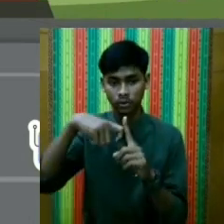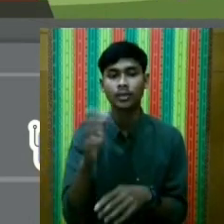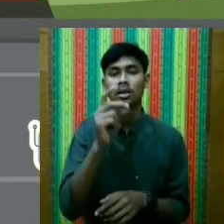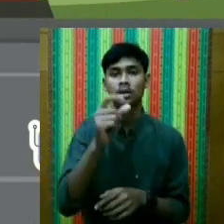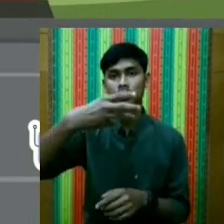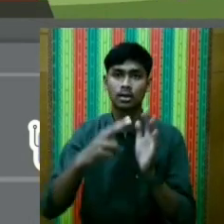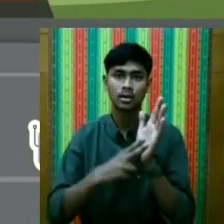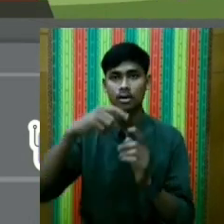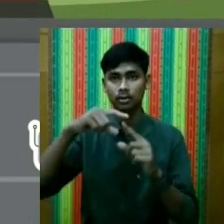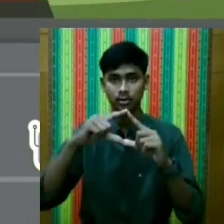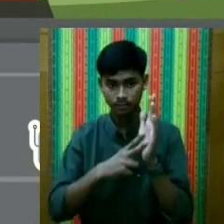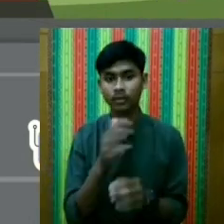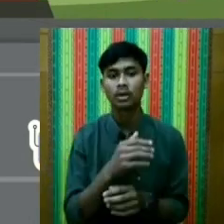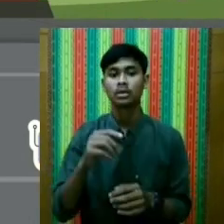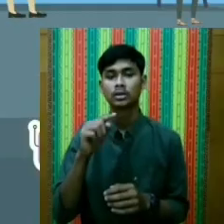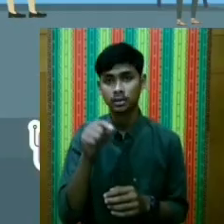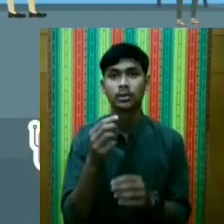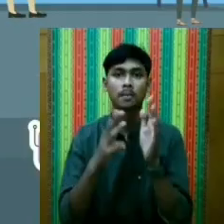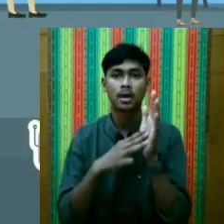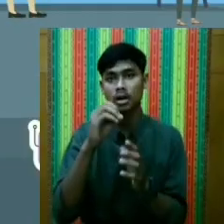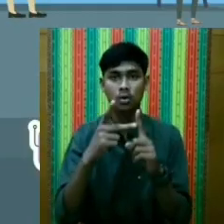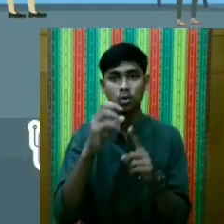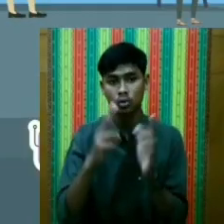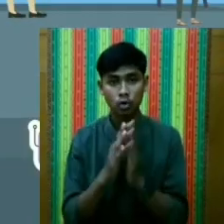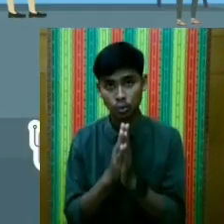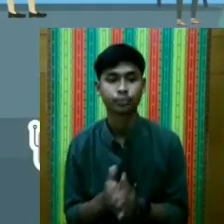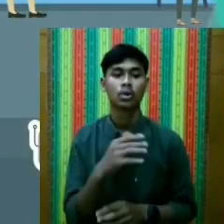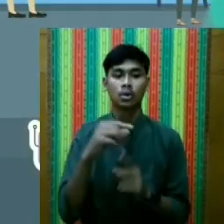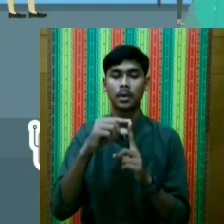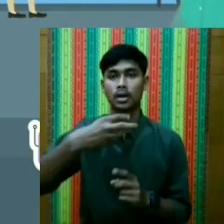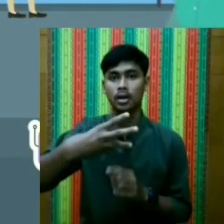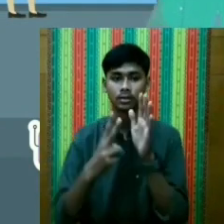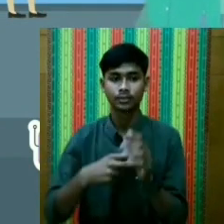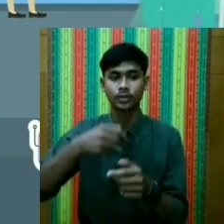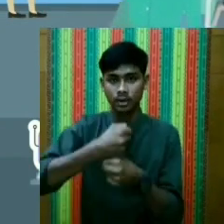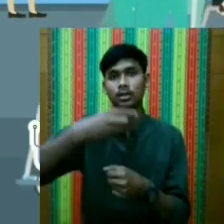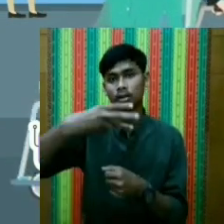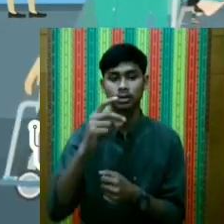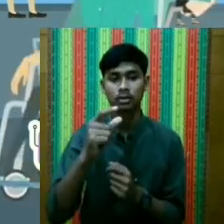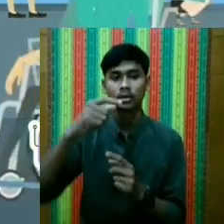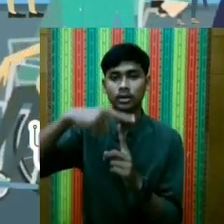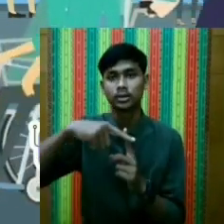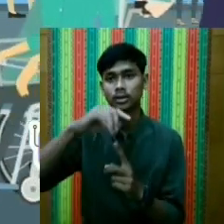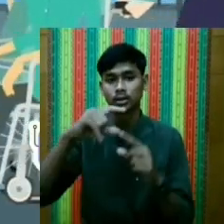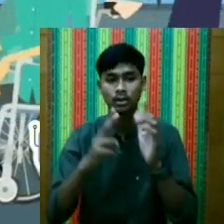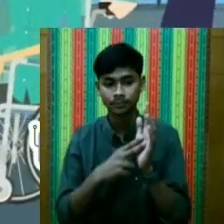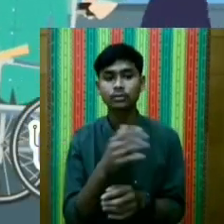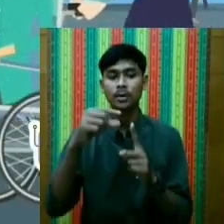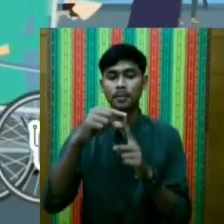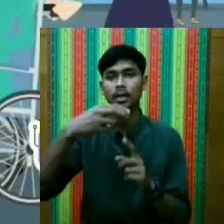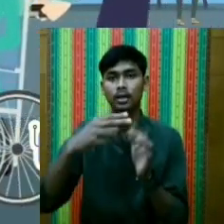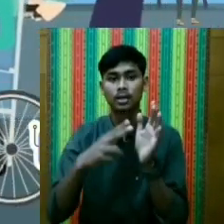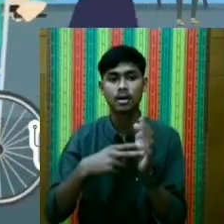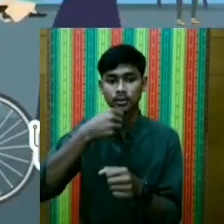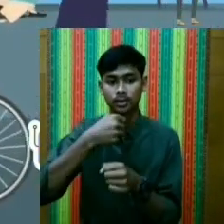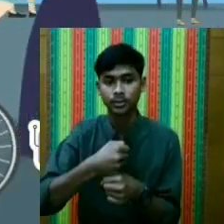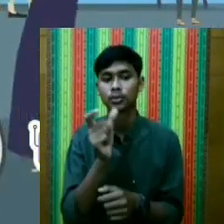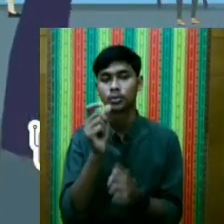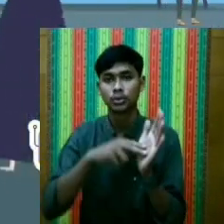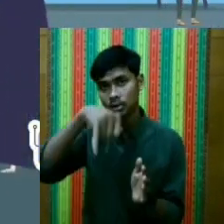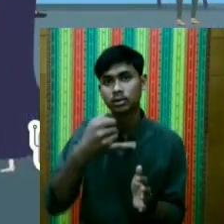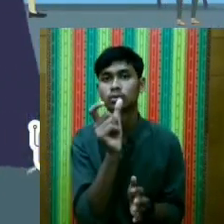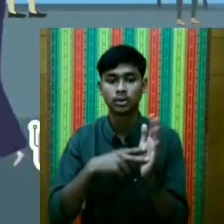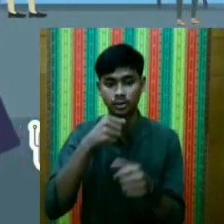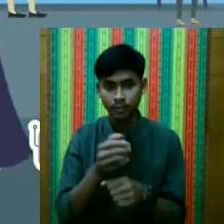Uwak Bapak Ibu menuju ruang sidang bagikan data saksi yang kuat Bapak Ibu